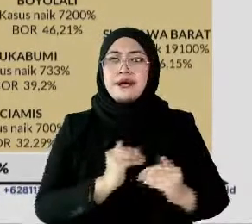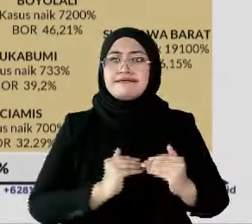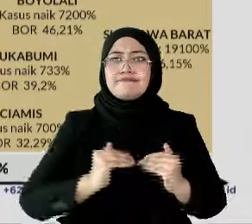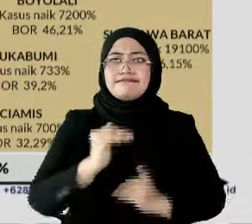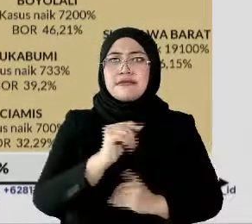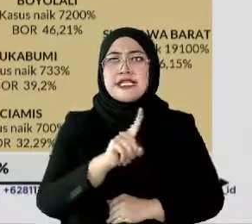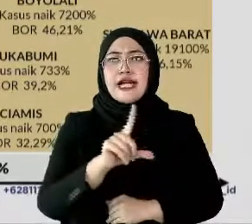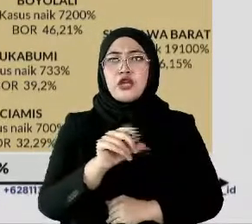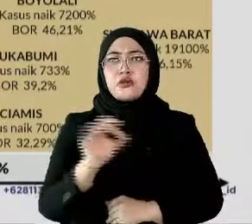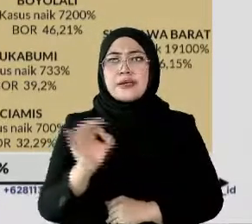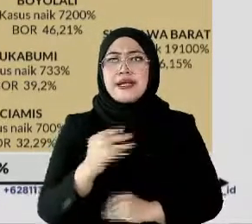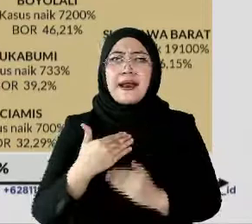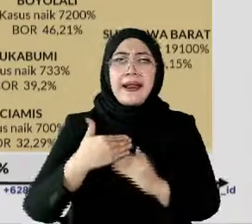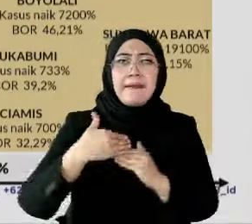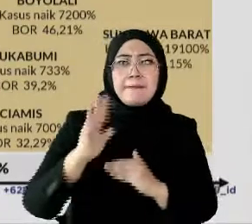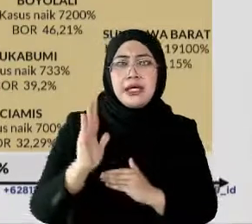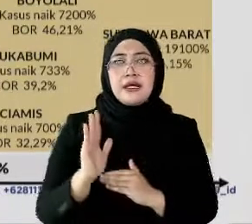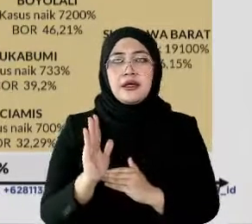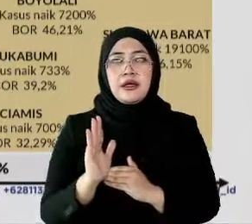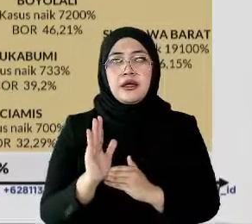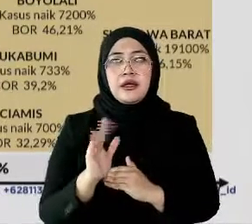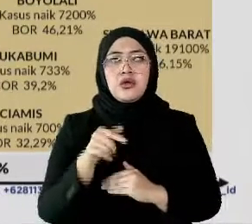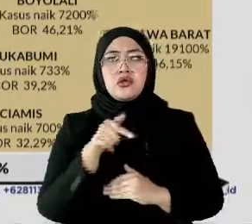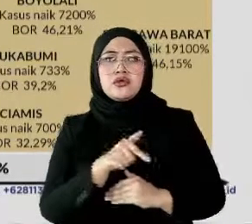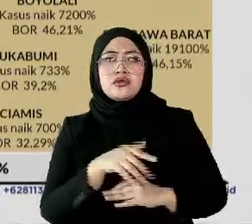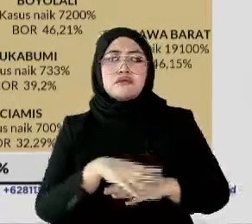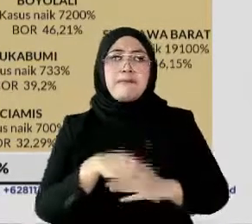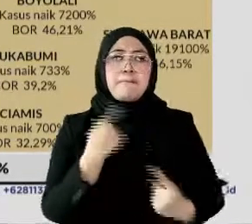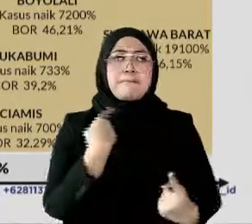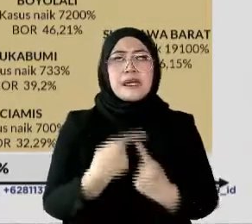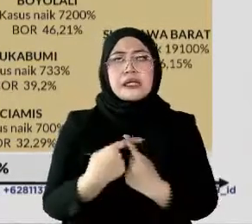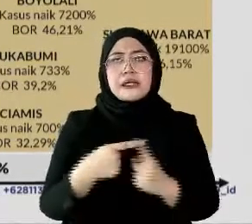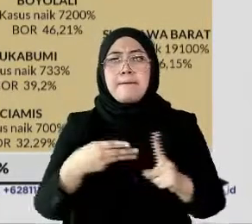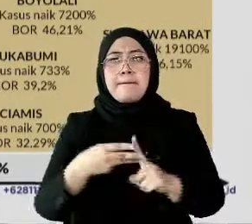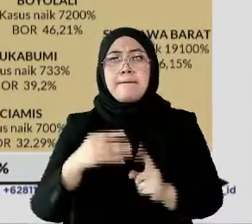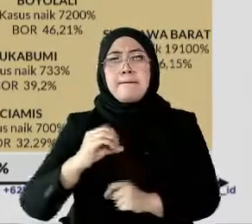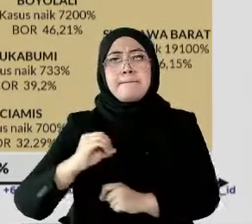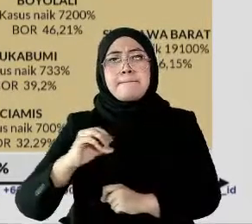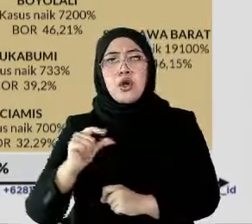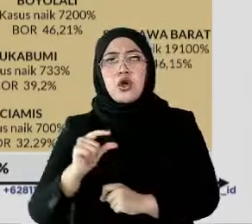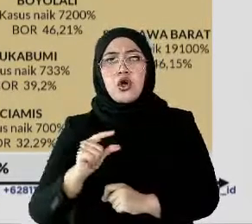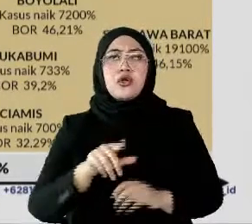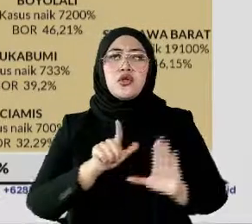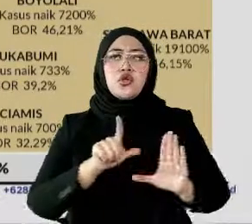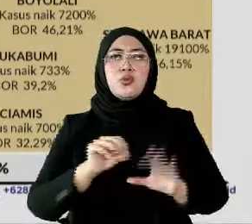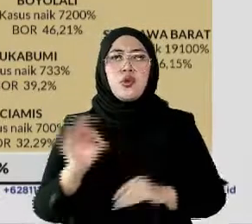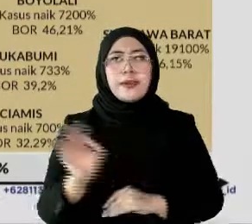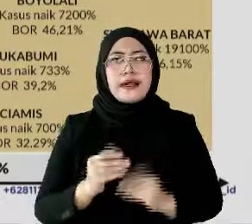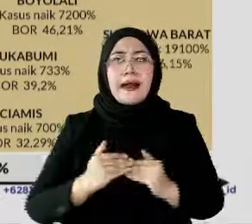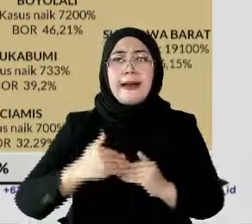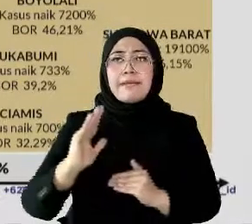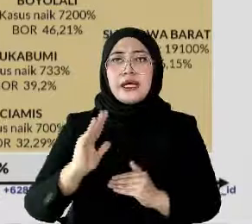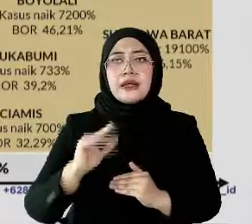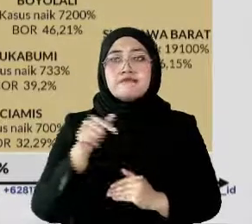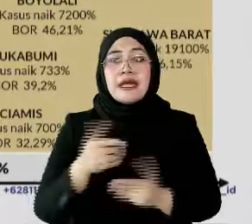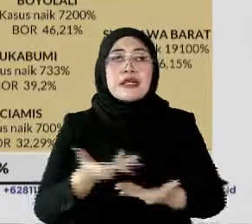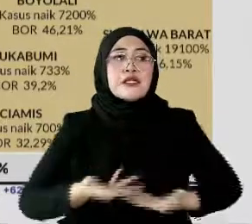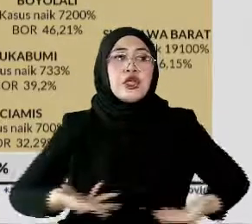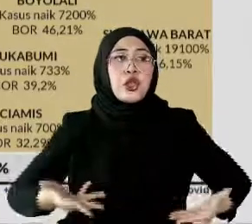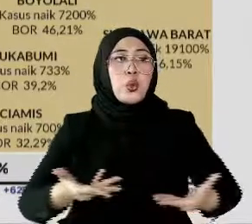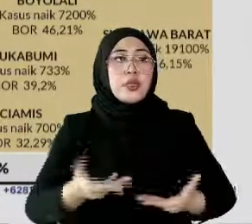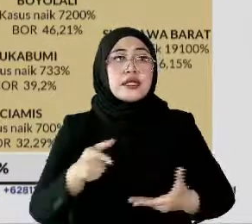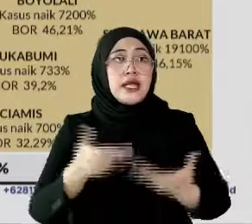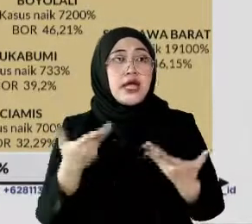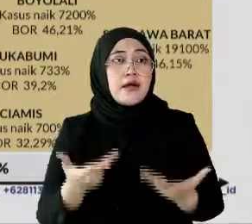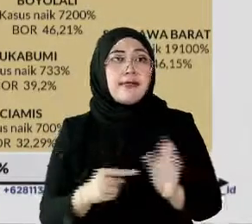melebihi 100% dan disaat yang bersamaan kondisi bornya lebih dari tujuh persen keadaan ini menunjukkan